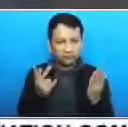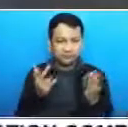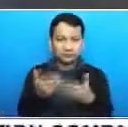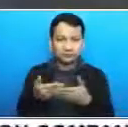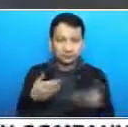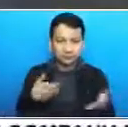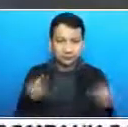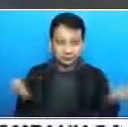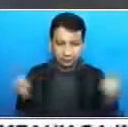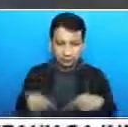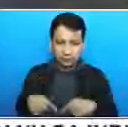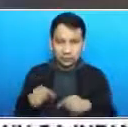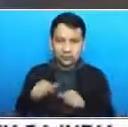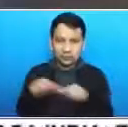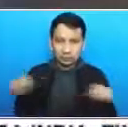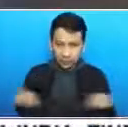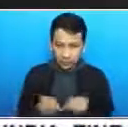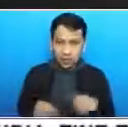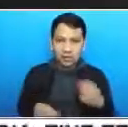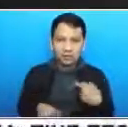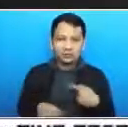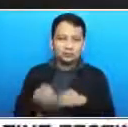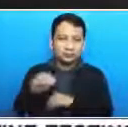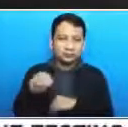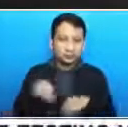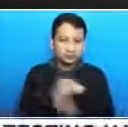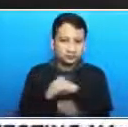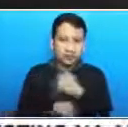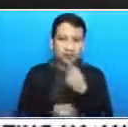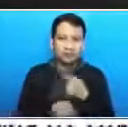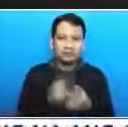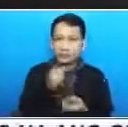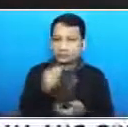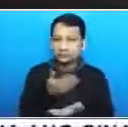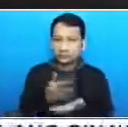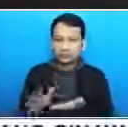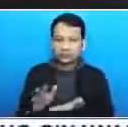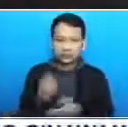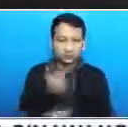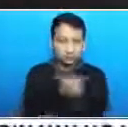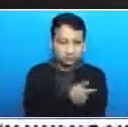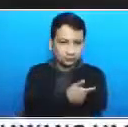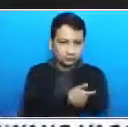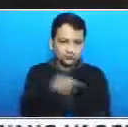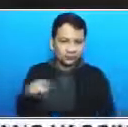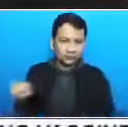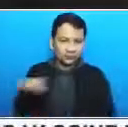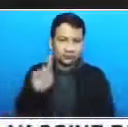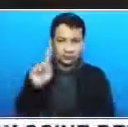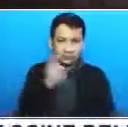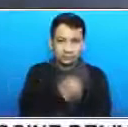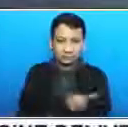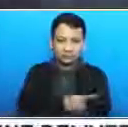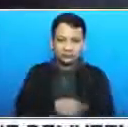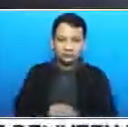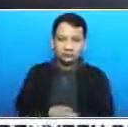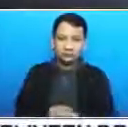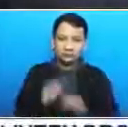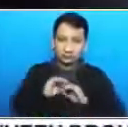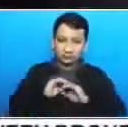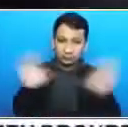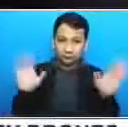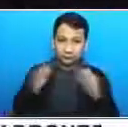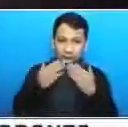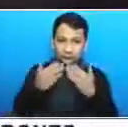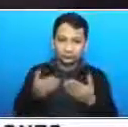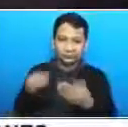masakit dito, paano ito makaaapekto sa iyo kung ikaw ay isang medical frontliner? Yan ang pinagdaanan ni Dr.